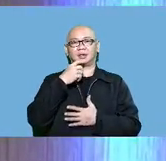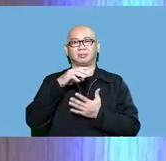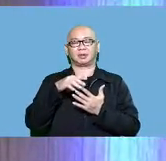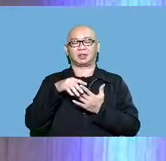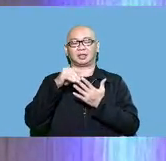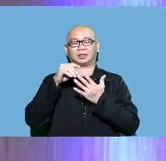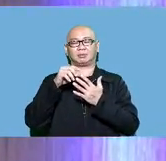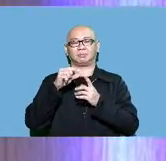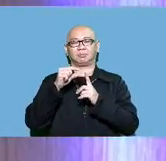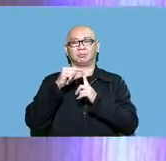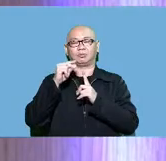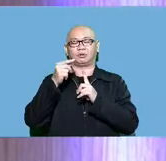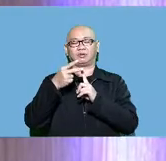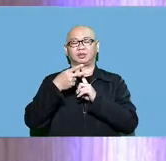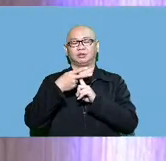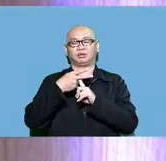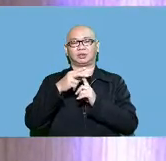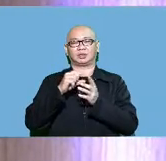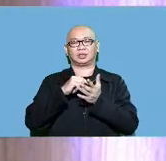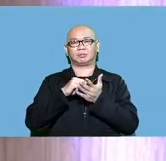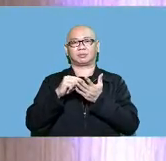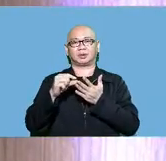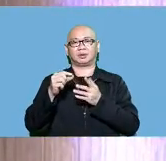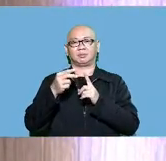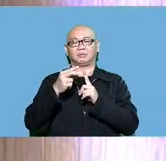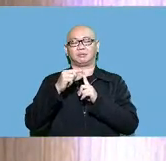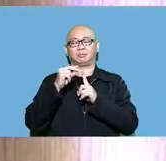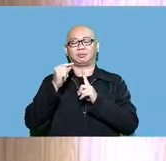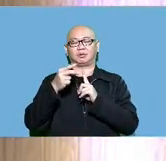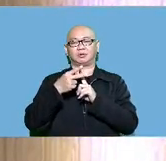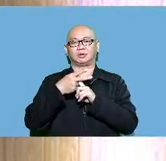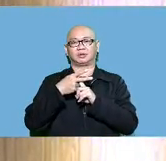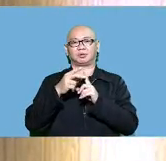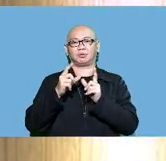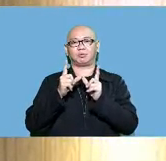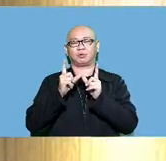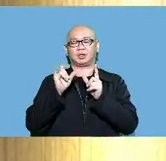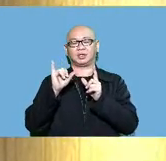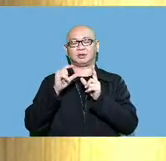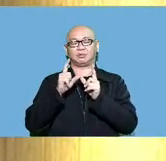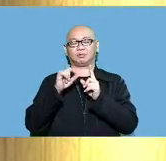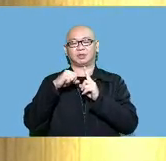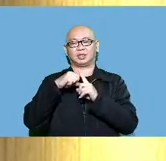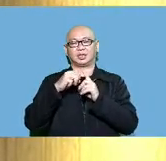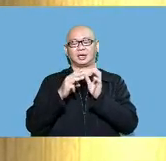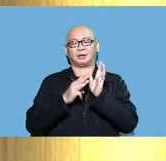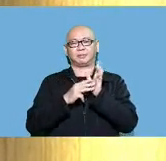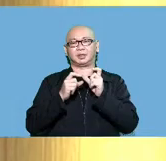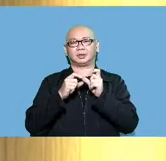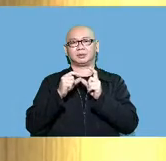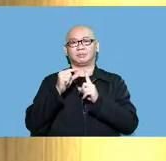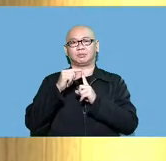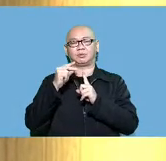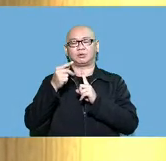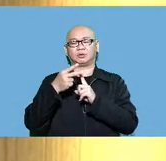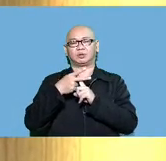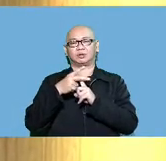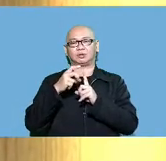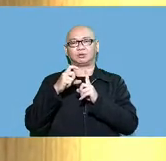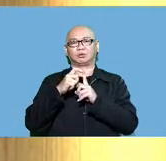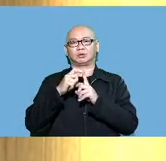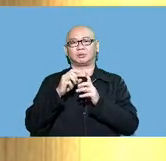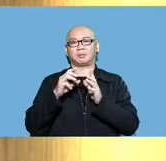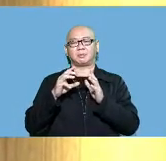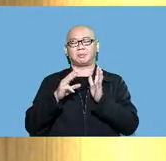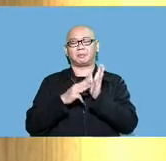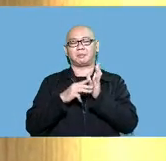pengangkatan Profesor atas nama Profesor Dr. Wiwi Isnaini MS, Profesor Dr. Dr. Mahalul